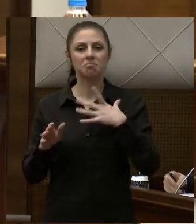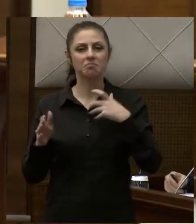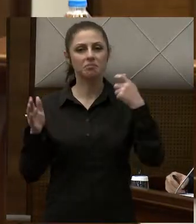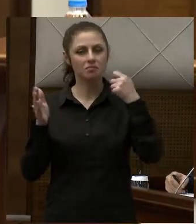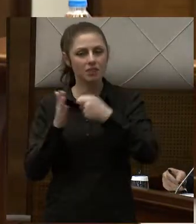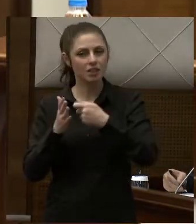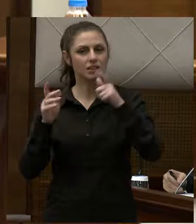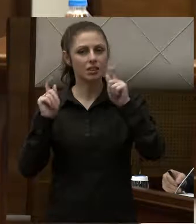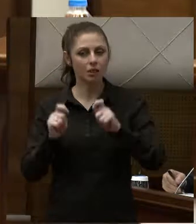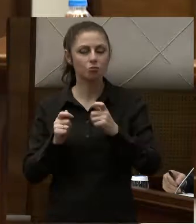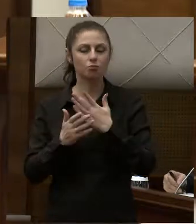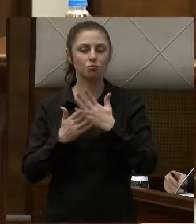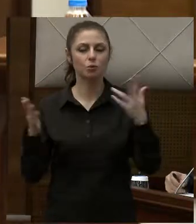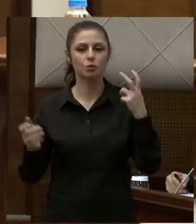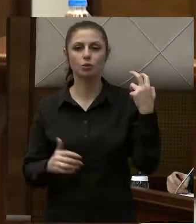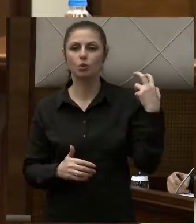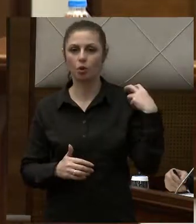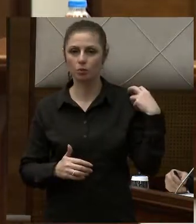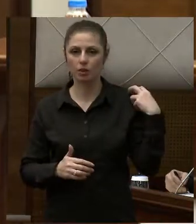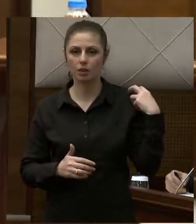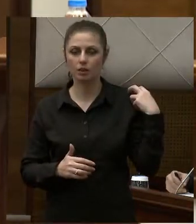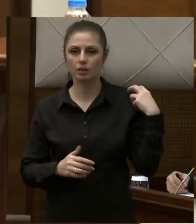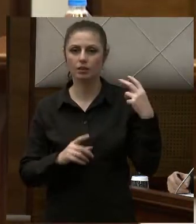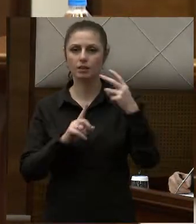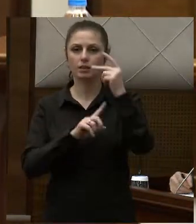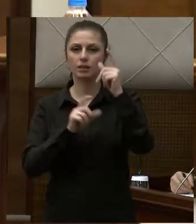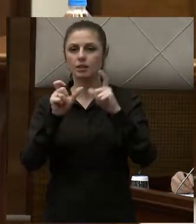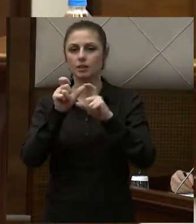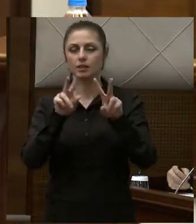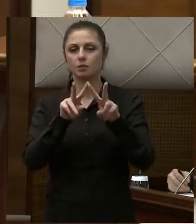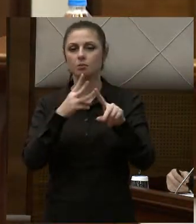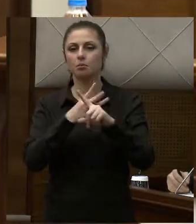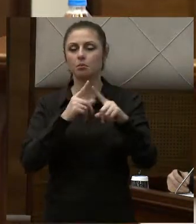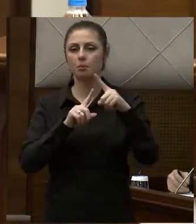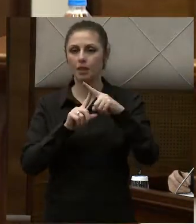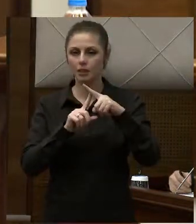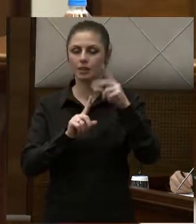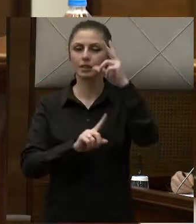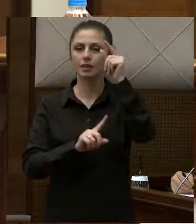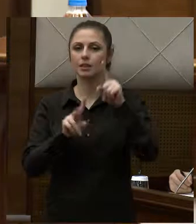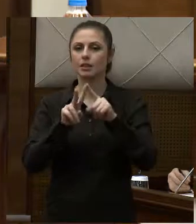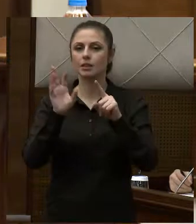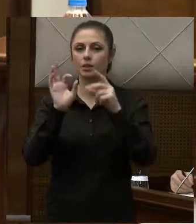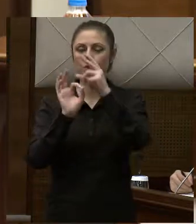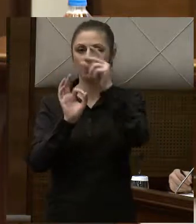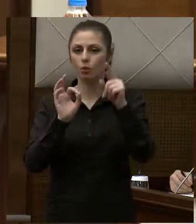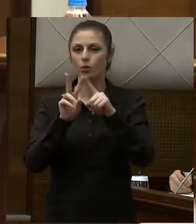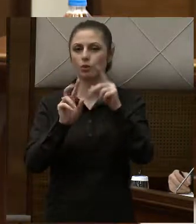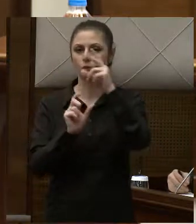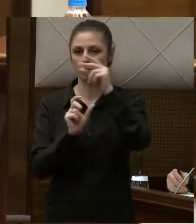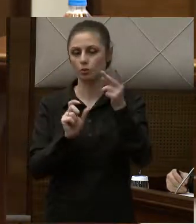ettiren büyük komutan İsmet İnönü'nün ebediyete intikalı günüydü.